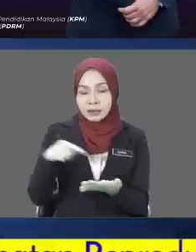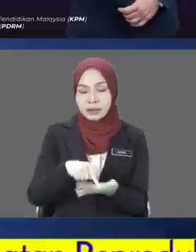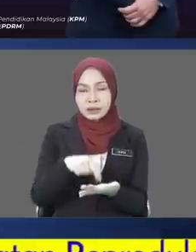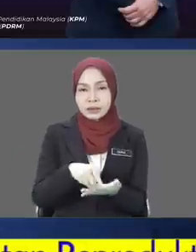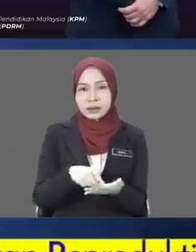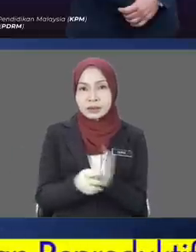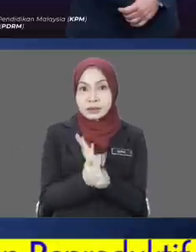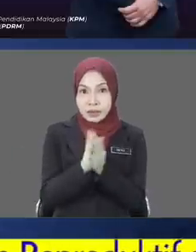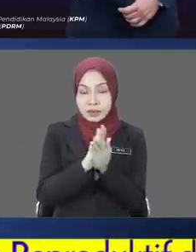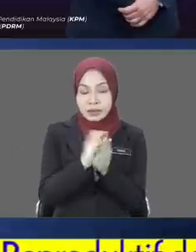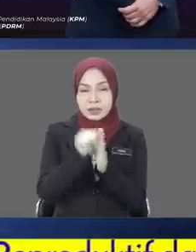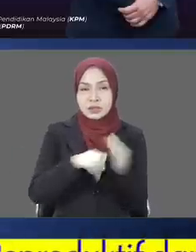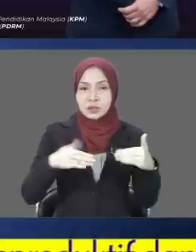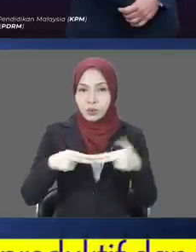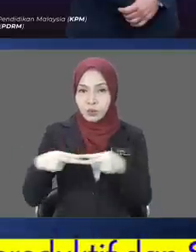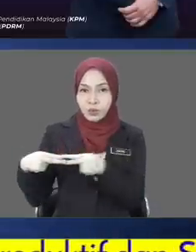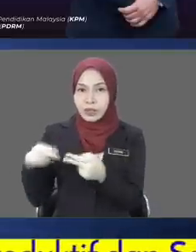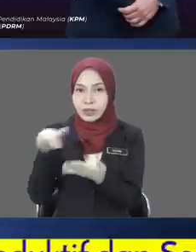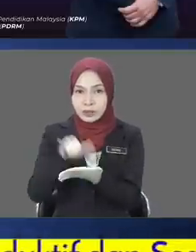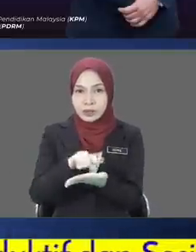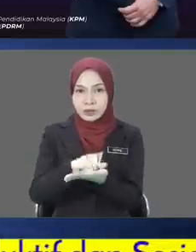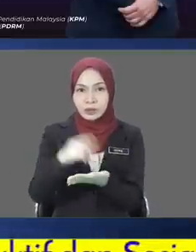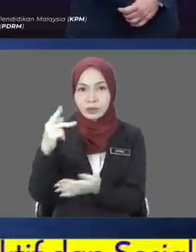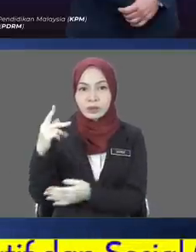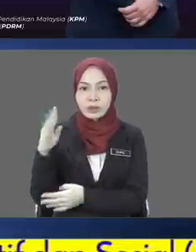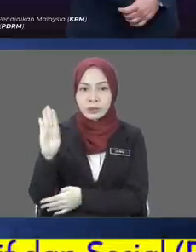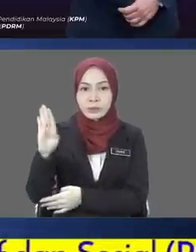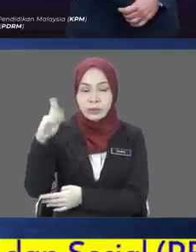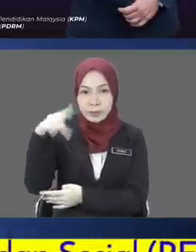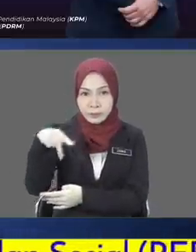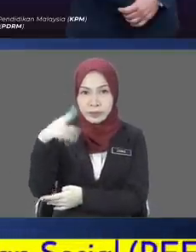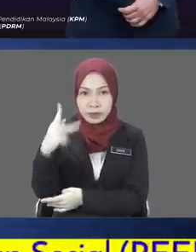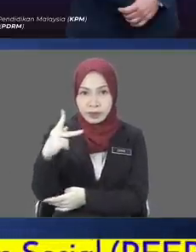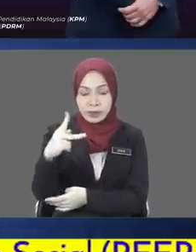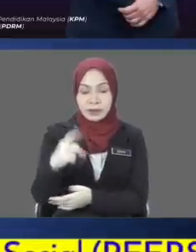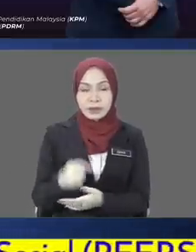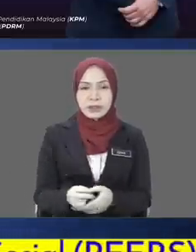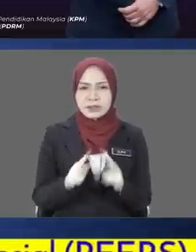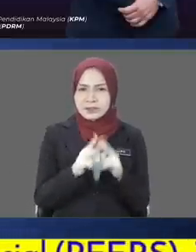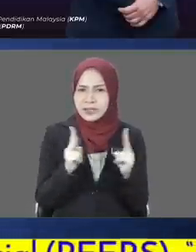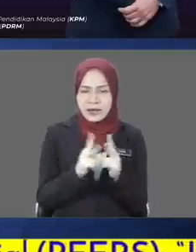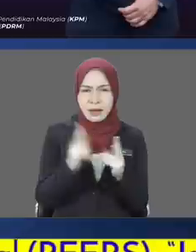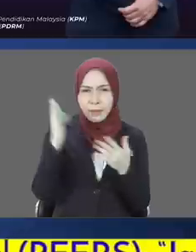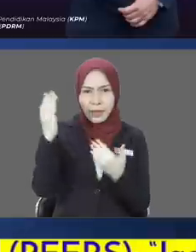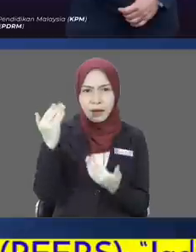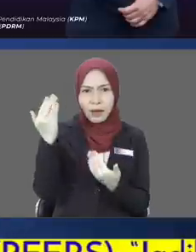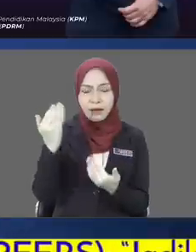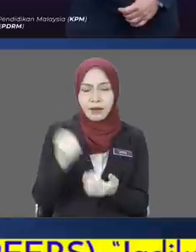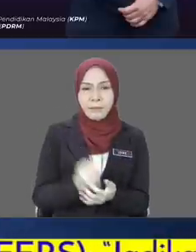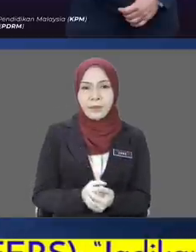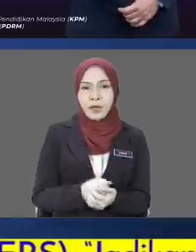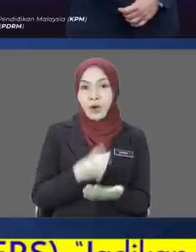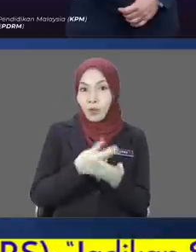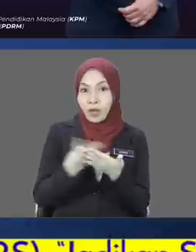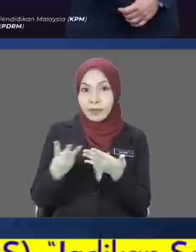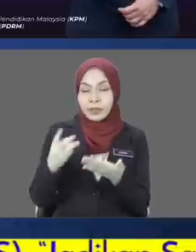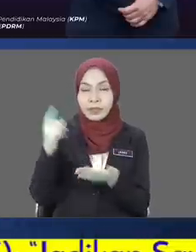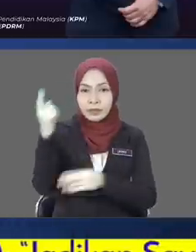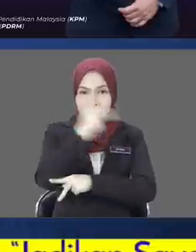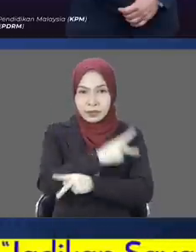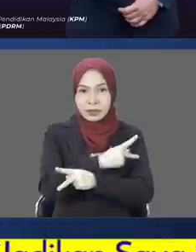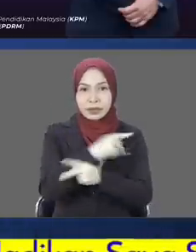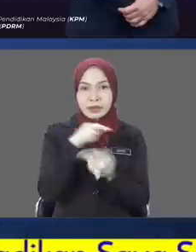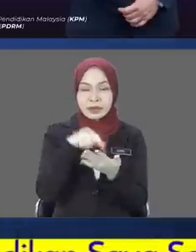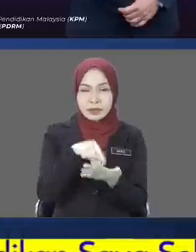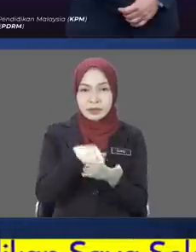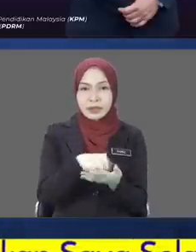dengan itu bagian pembangunan kurikulum Kementerian Pendidikan Malaysia sangat berharap agar sesi webinar pada kali